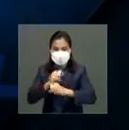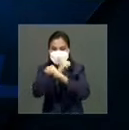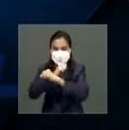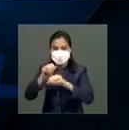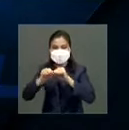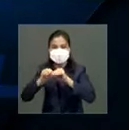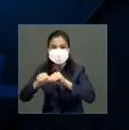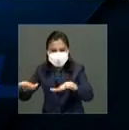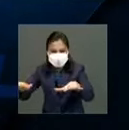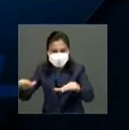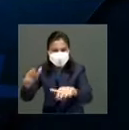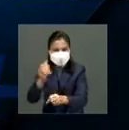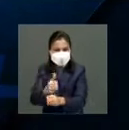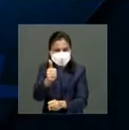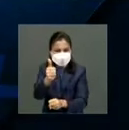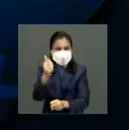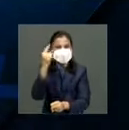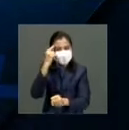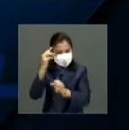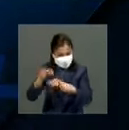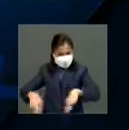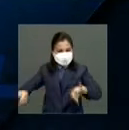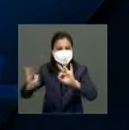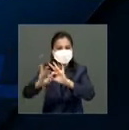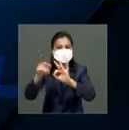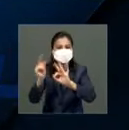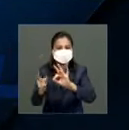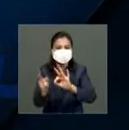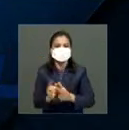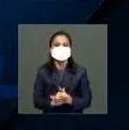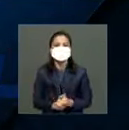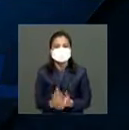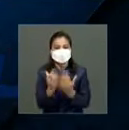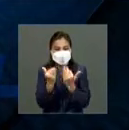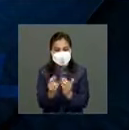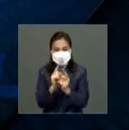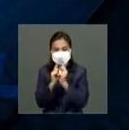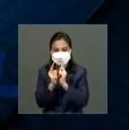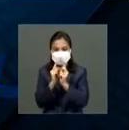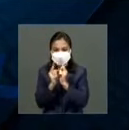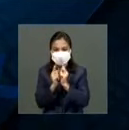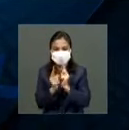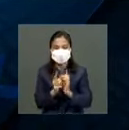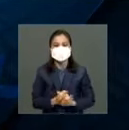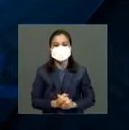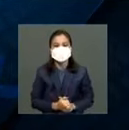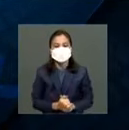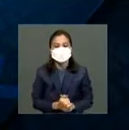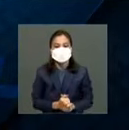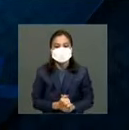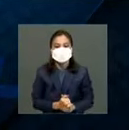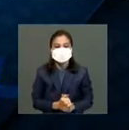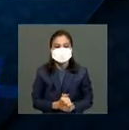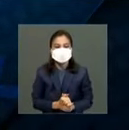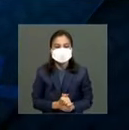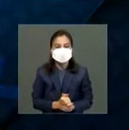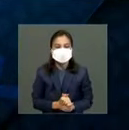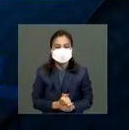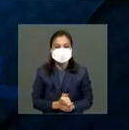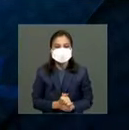ติดเชื้อได้ตรงนี้มีความสำคัญทีเดียวนะครับก็วันนี้ก็คุยกันตรงนี้ไปดูเรื่อง